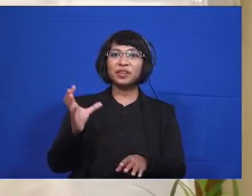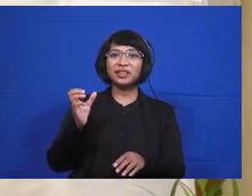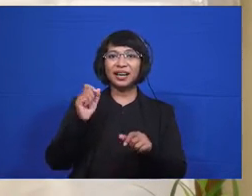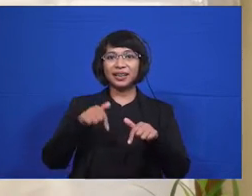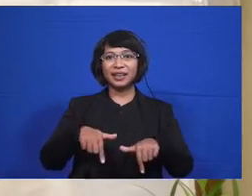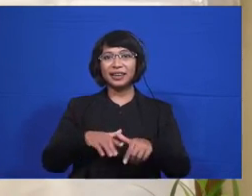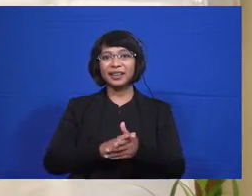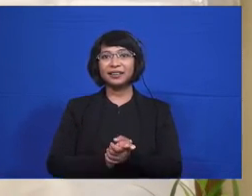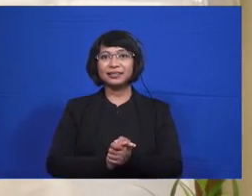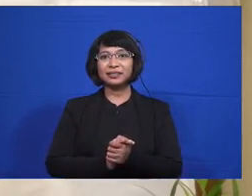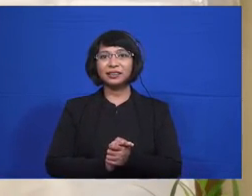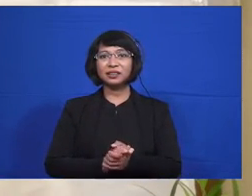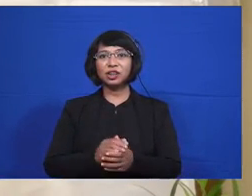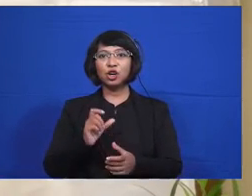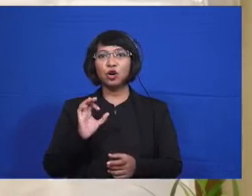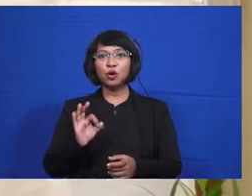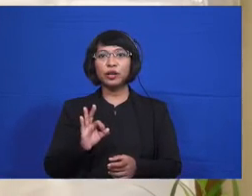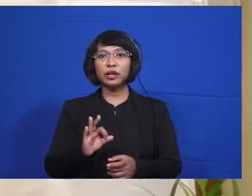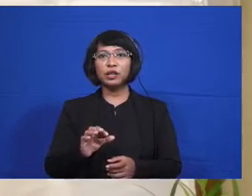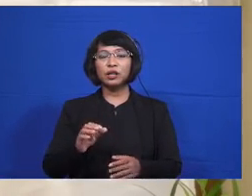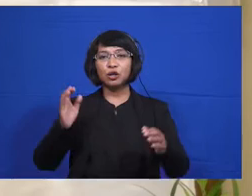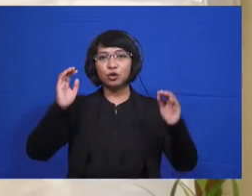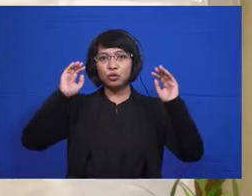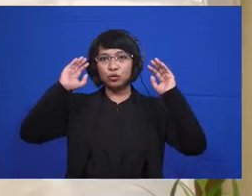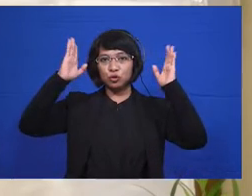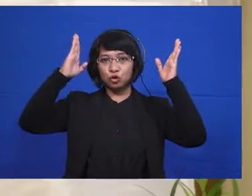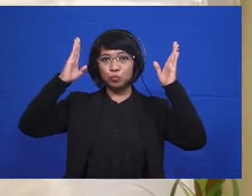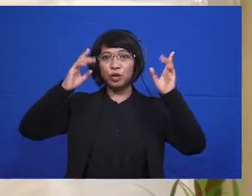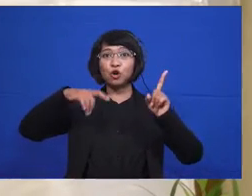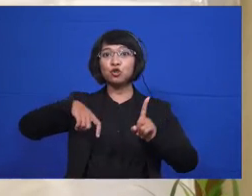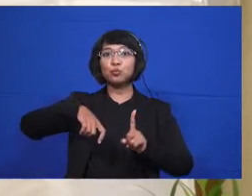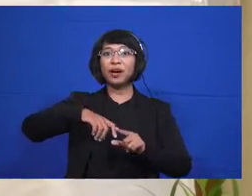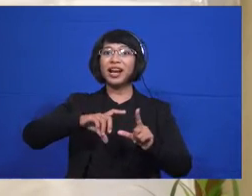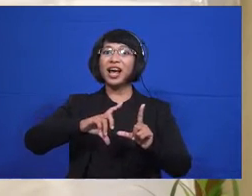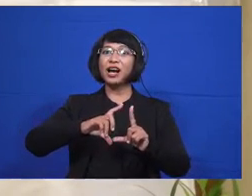secara simbolis oleh Bapak Uskup Agung Semarang.